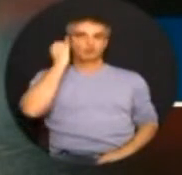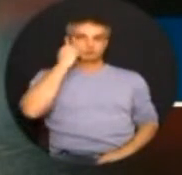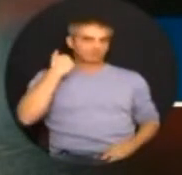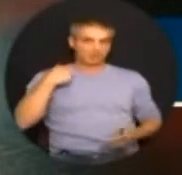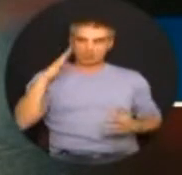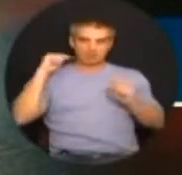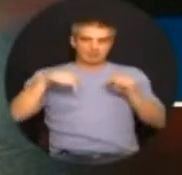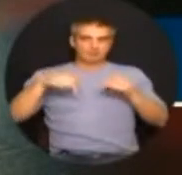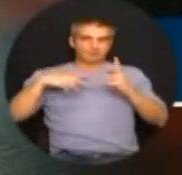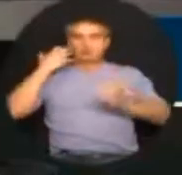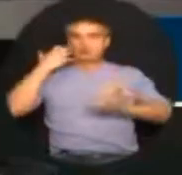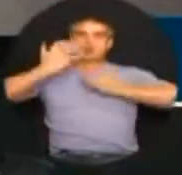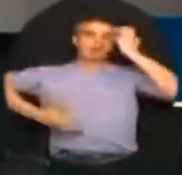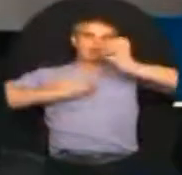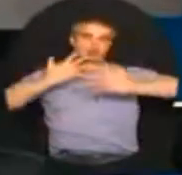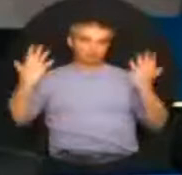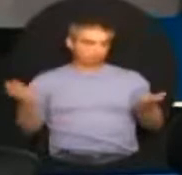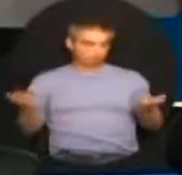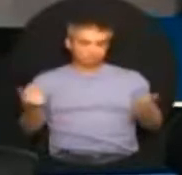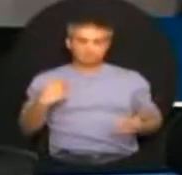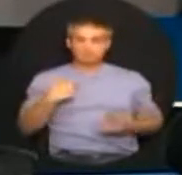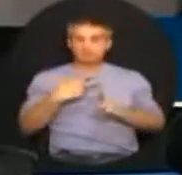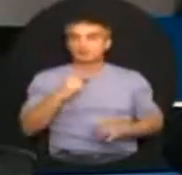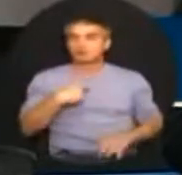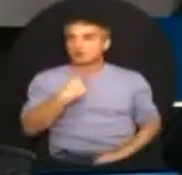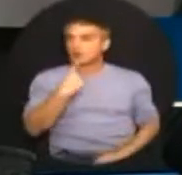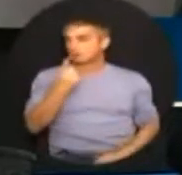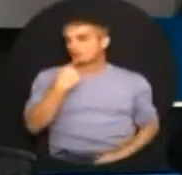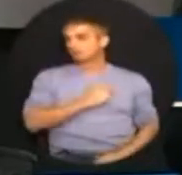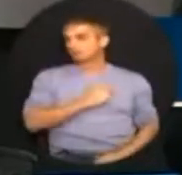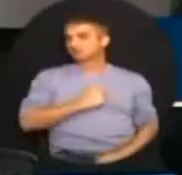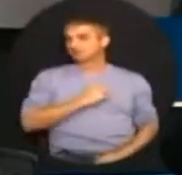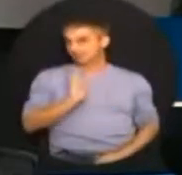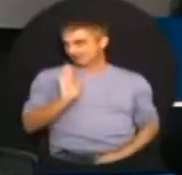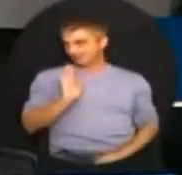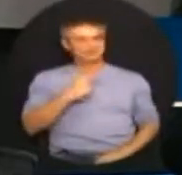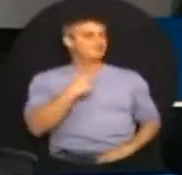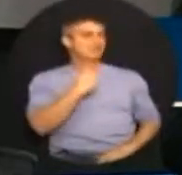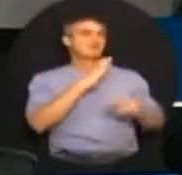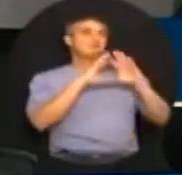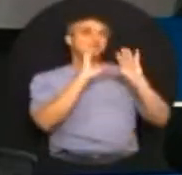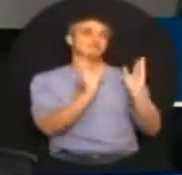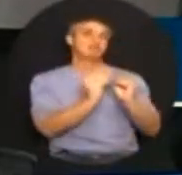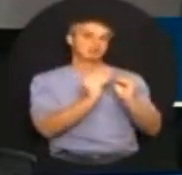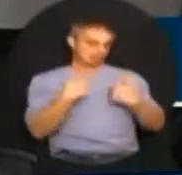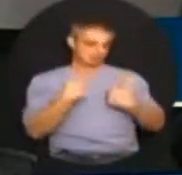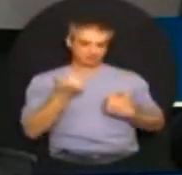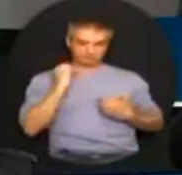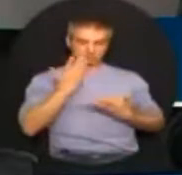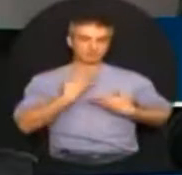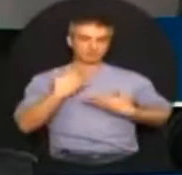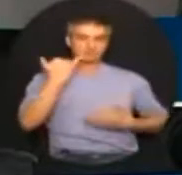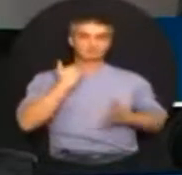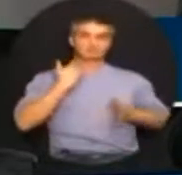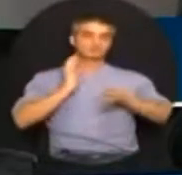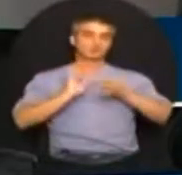הייתי כשהייתה כאן השמחה הגדולה. אני רק יכולה להגיד שבאופן כללי, באופן כללי, אני אתמול קיבלתי טלפון מעורך